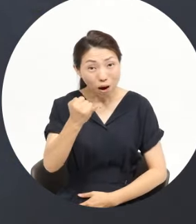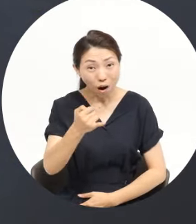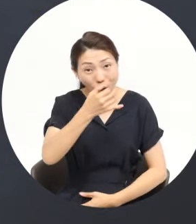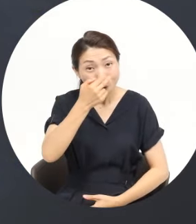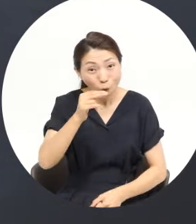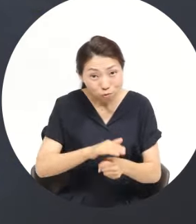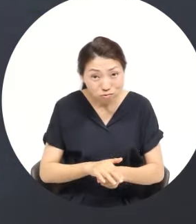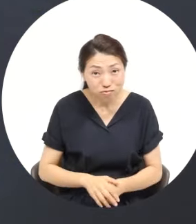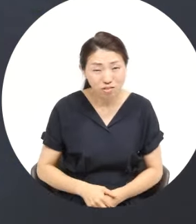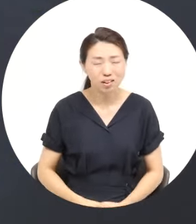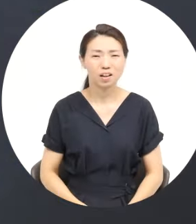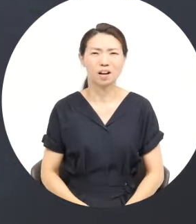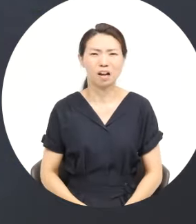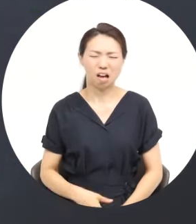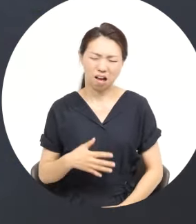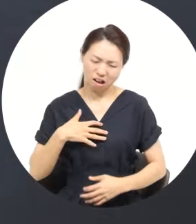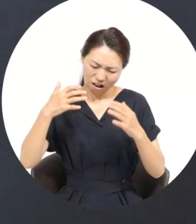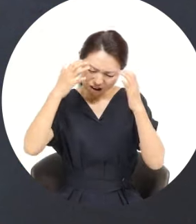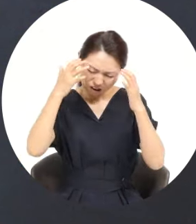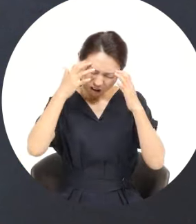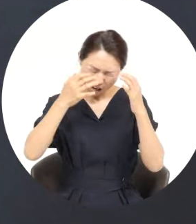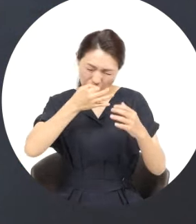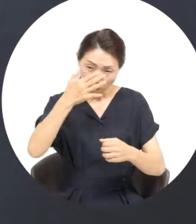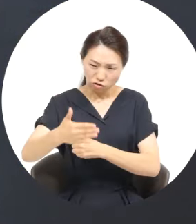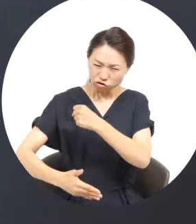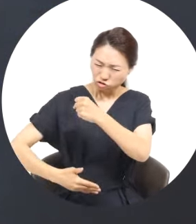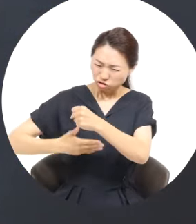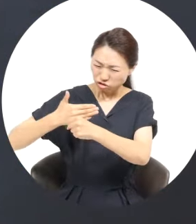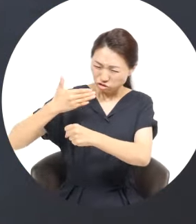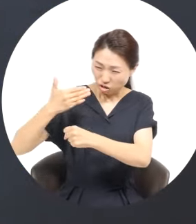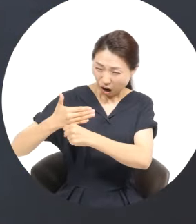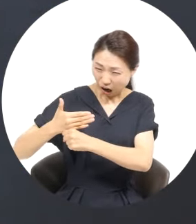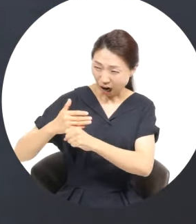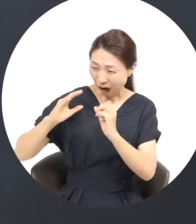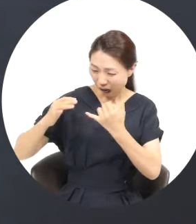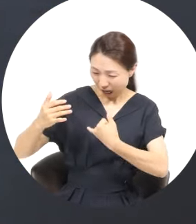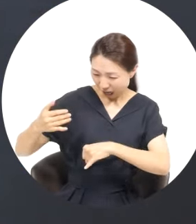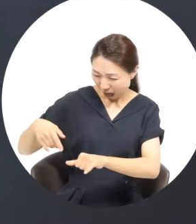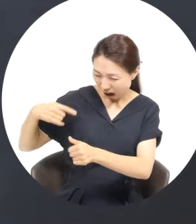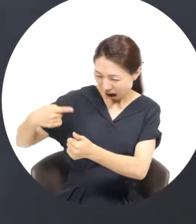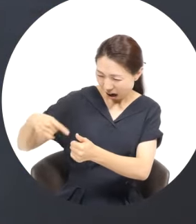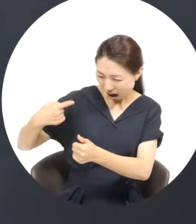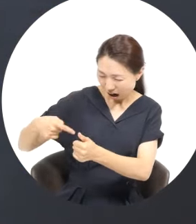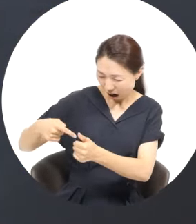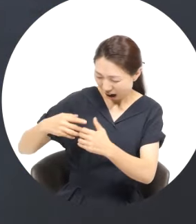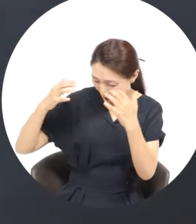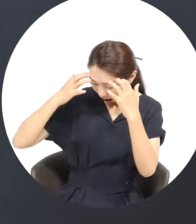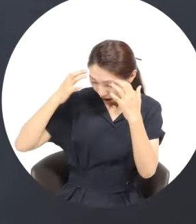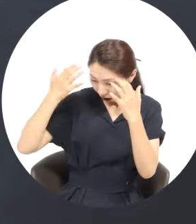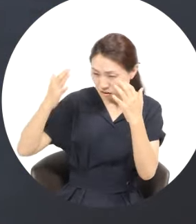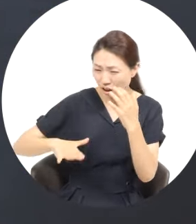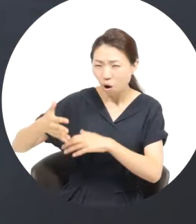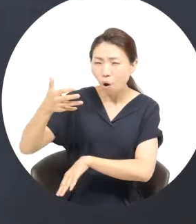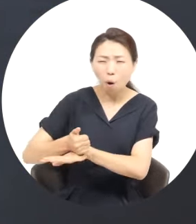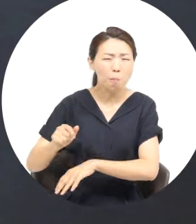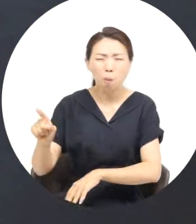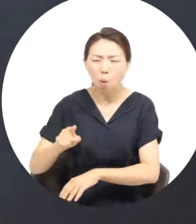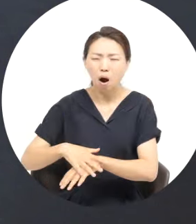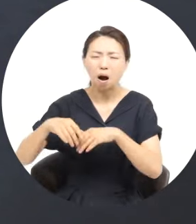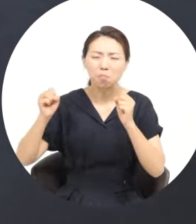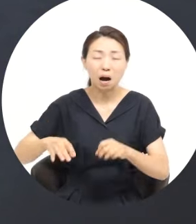자기는 억울하지. 내가 이 고생을 했는데 결과가 뭐예요? 9년간 이 고생을 했는데 결과가 뭐냐? 이렇게 생각하지